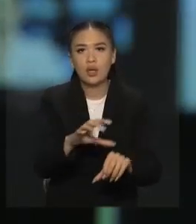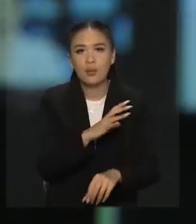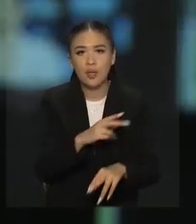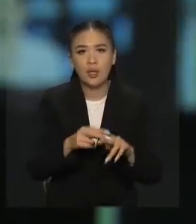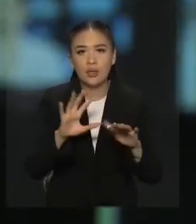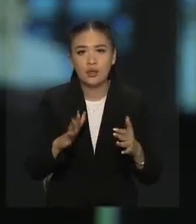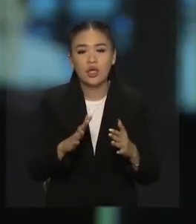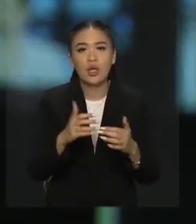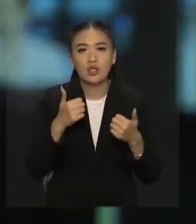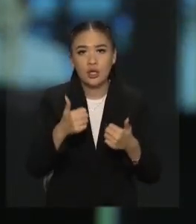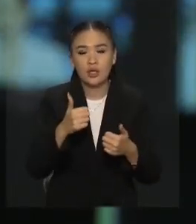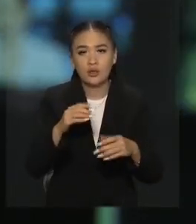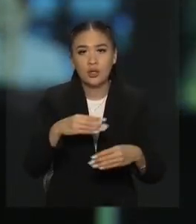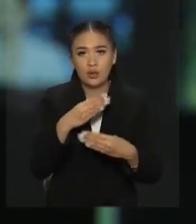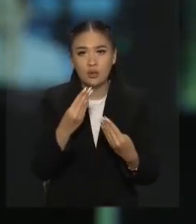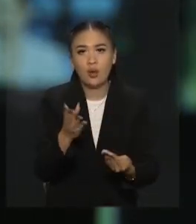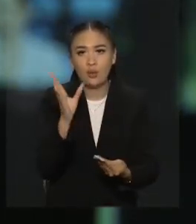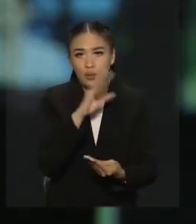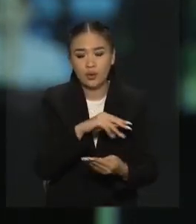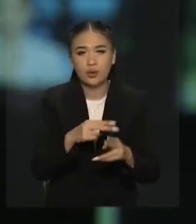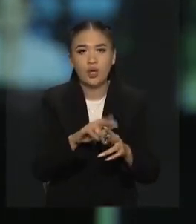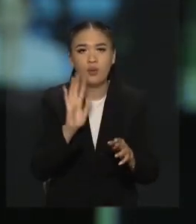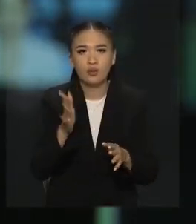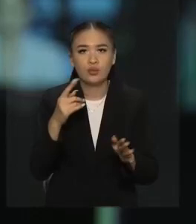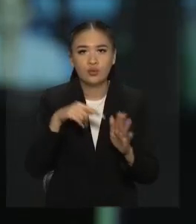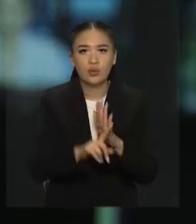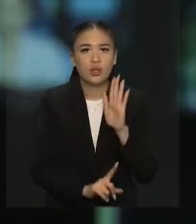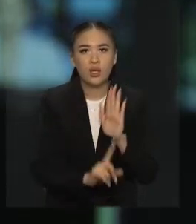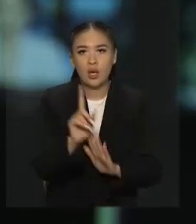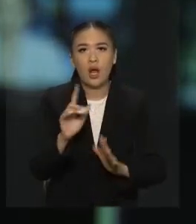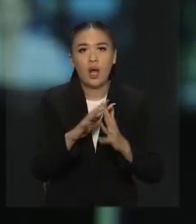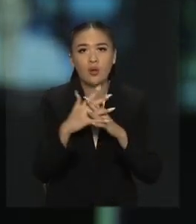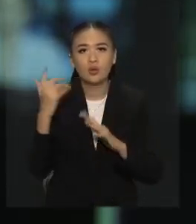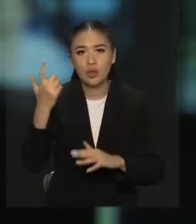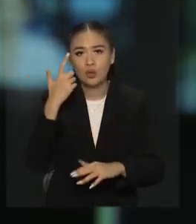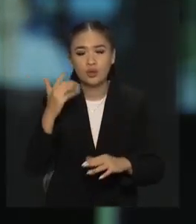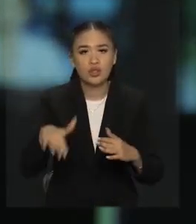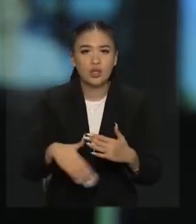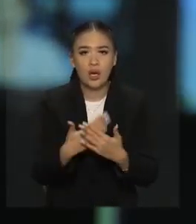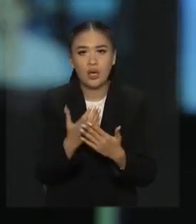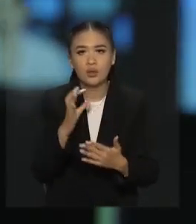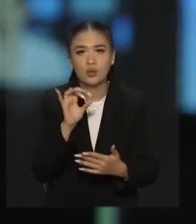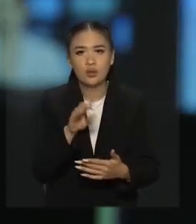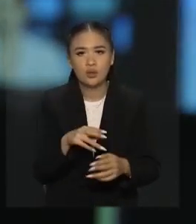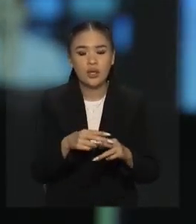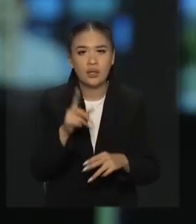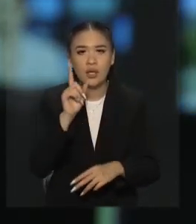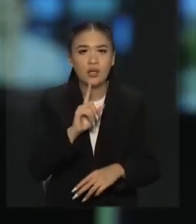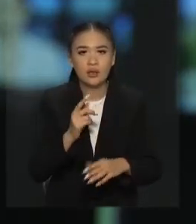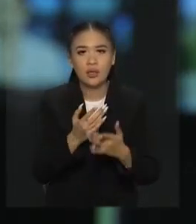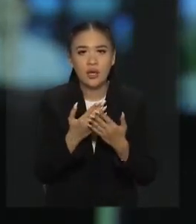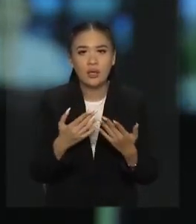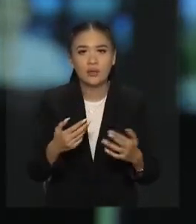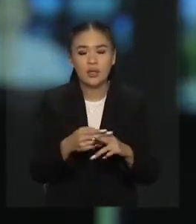өнімі жақсы жеміс берсе, ол ішкі нарыққа жөнелтіледі екен. Ауыл шаруашылығы саласында жаңа сұрыпты дәнді дақылдарды түрлендіріп,